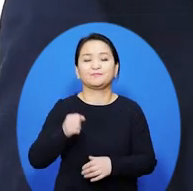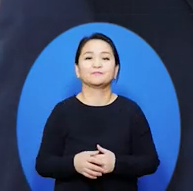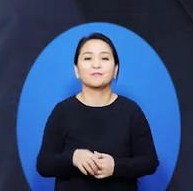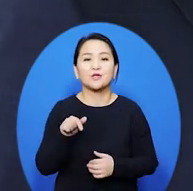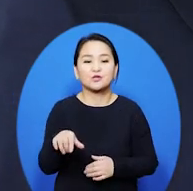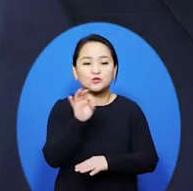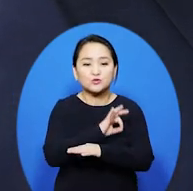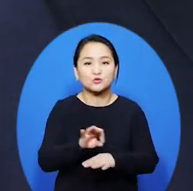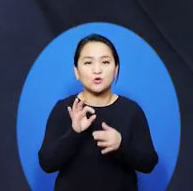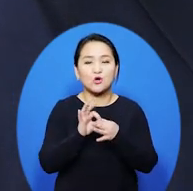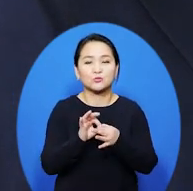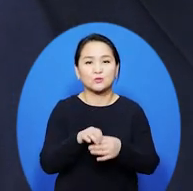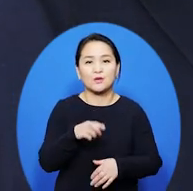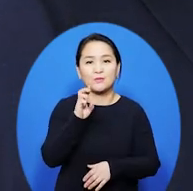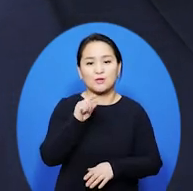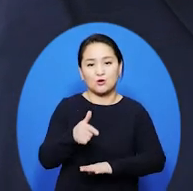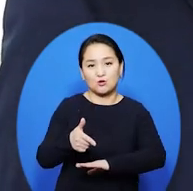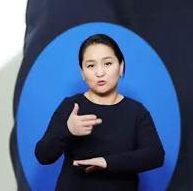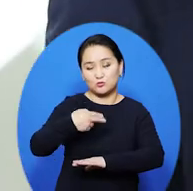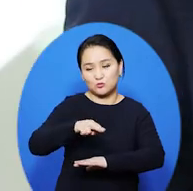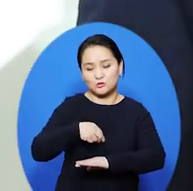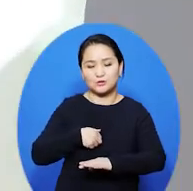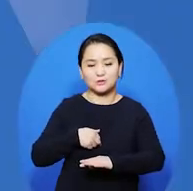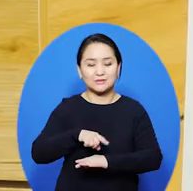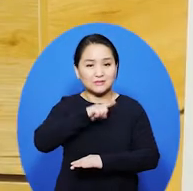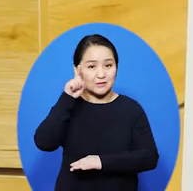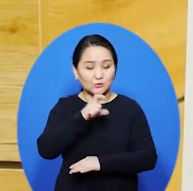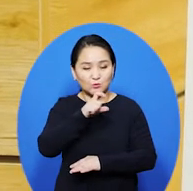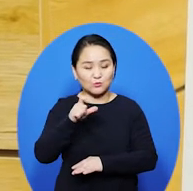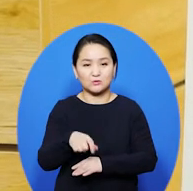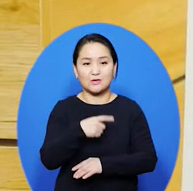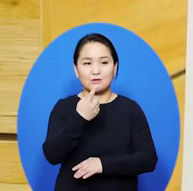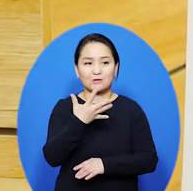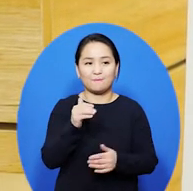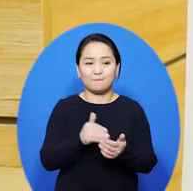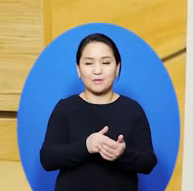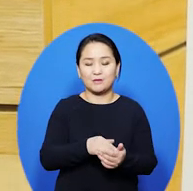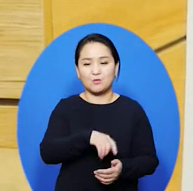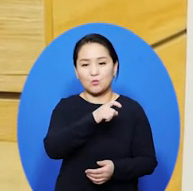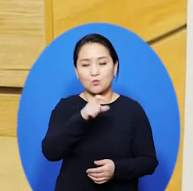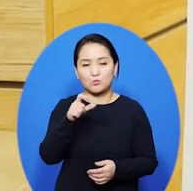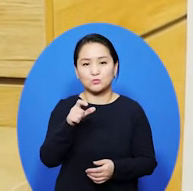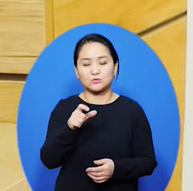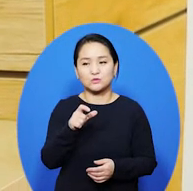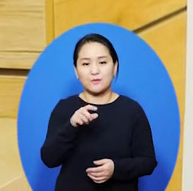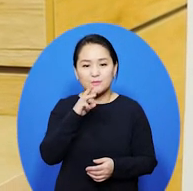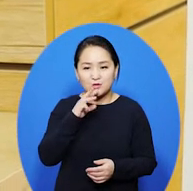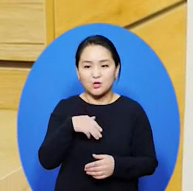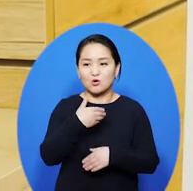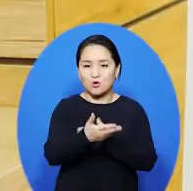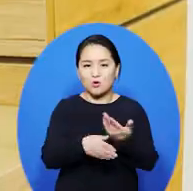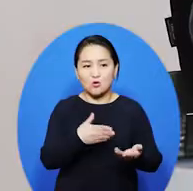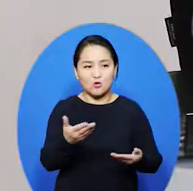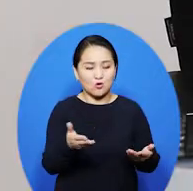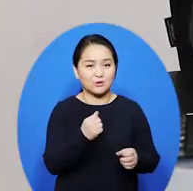байдаг. За энэ төслийн хүрээнд бол бид нэр Баянголын залуучуудтай бол ерөнхийдөө бол 15,000 орчим залуучуудын тогтсон тавар бол